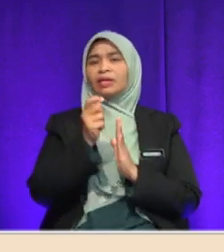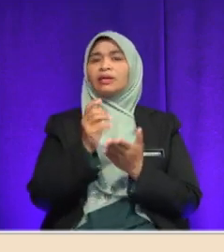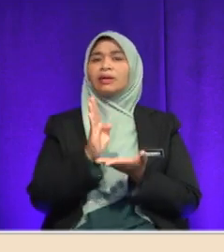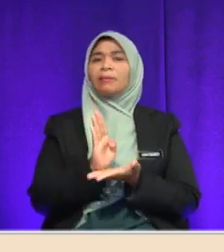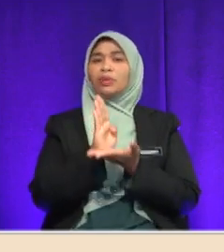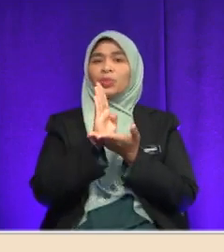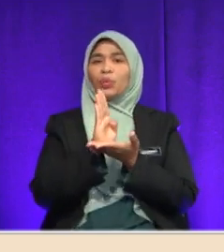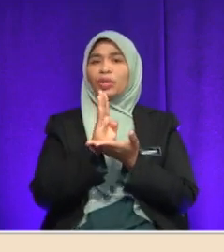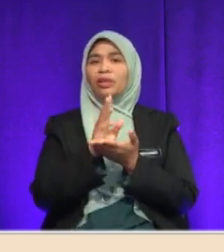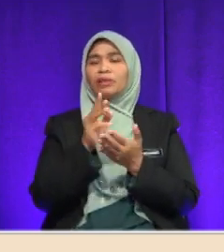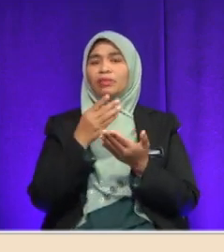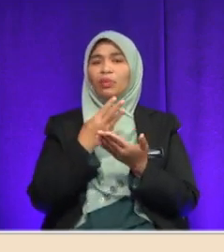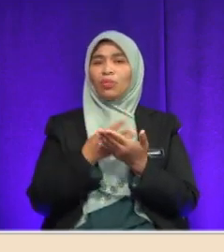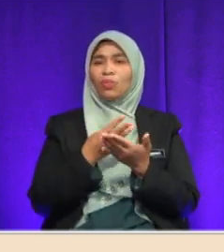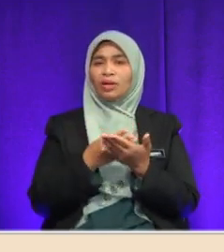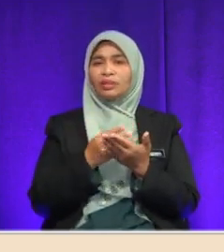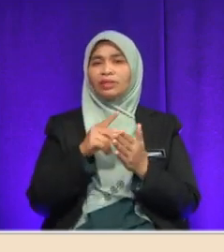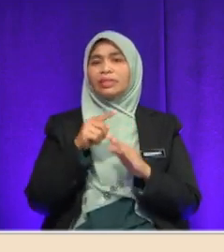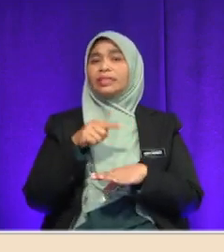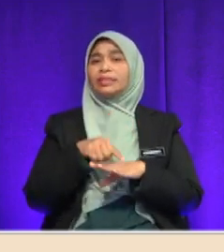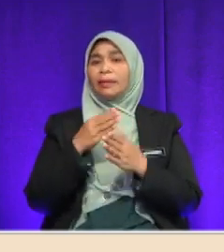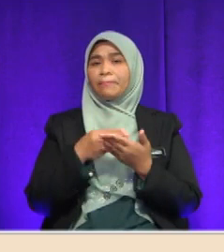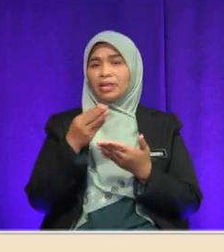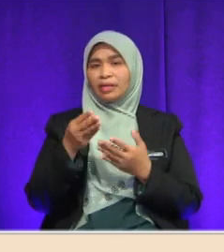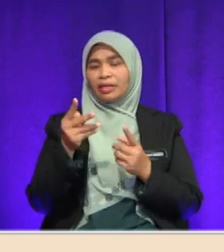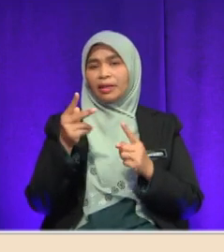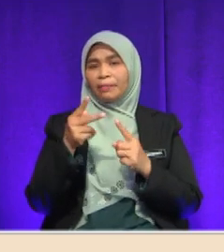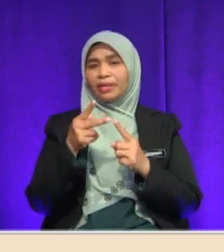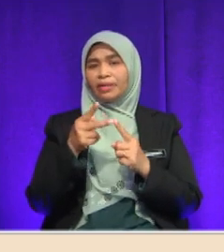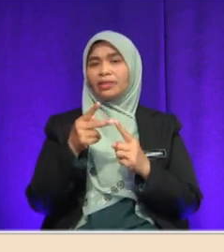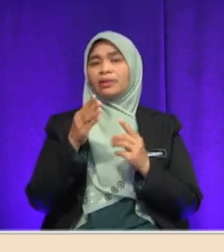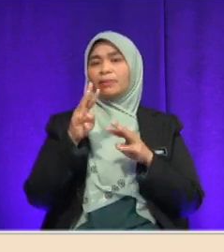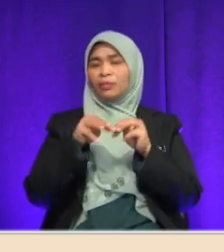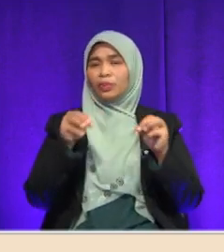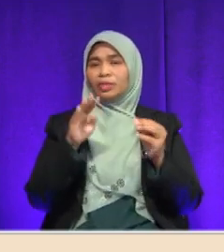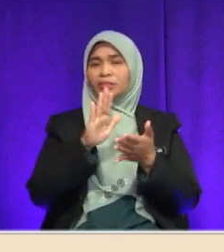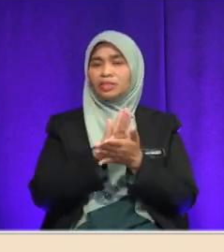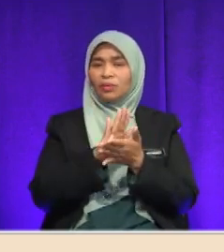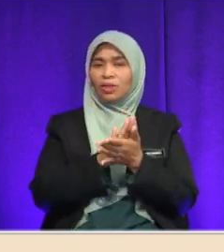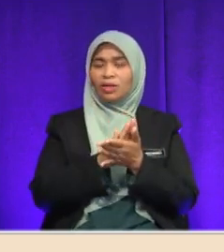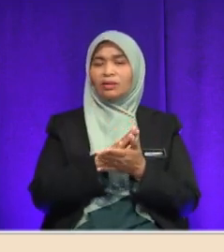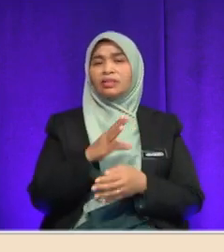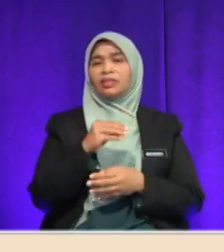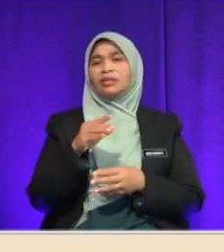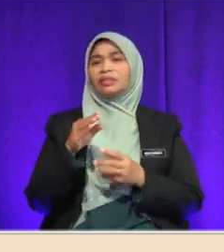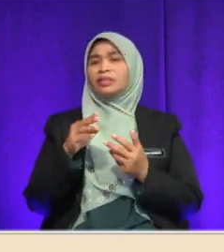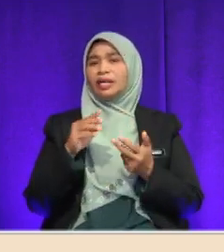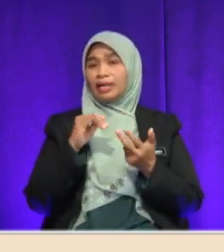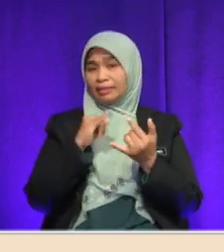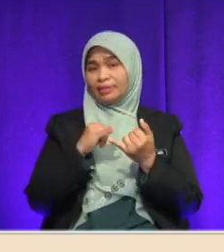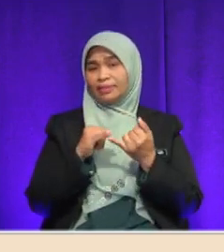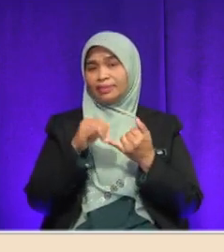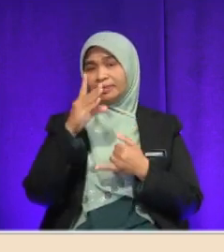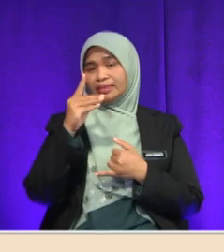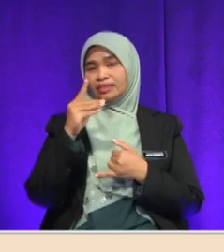murid sekolah. C, cukai pendapatan individu dikurangkan. Dan D, musim peperiksaan akhir